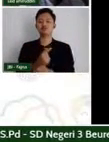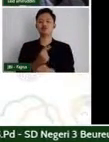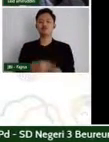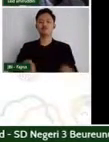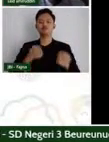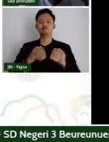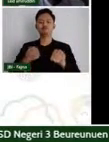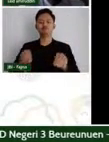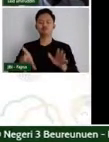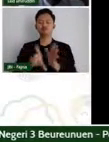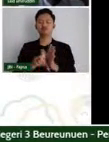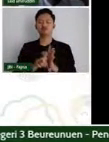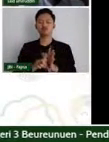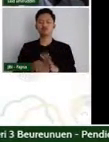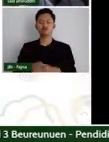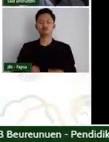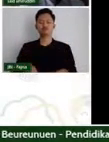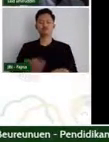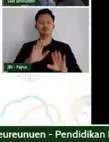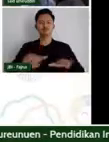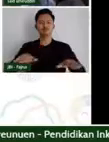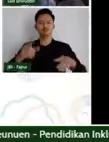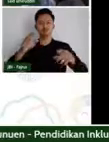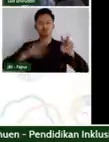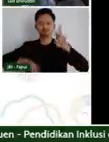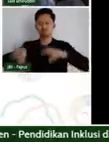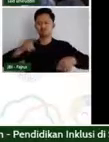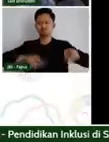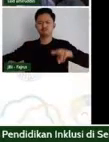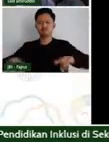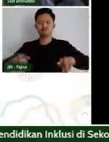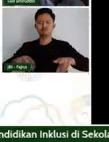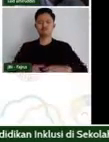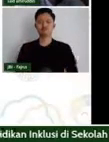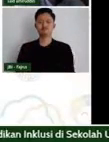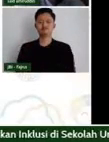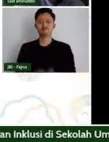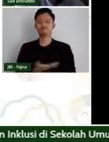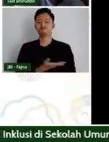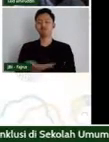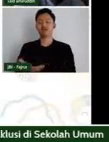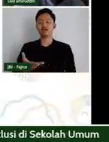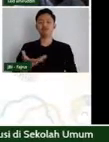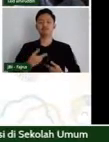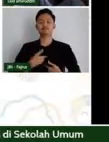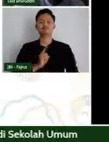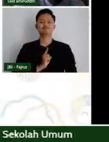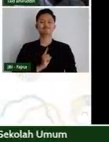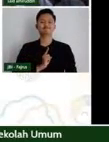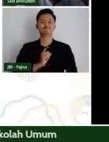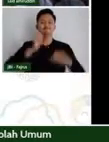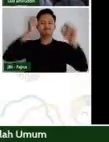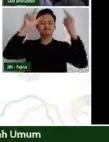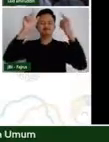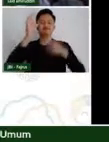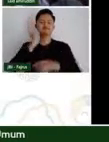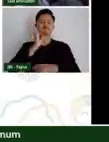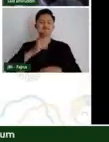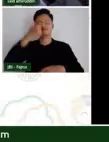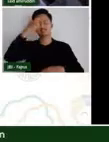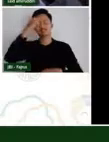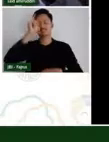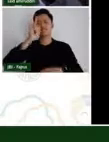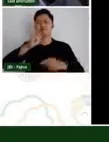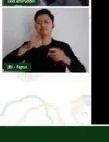siswa mengeksplorasi mereka menjadi penjelajah aktif. Jadi artinya mereka mendapatkan sendiri konsep-konsep dari pembelajaran gitu. Karena beragam kegiatan dapat